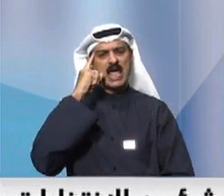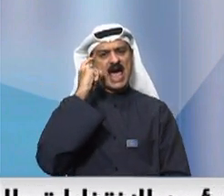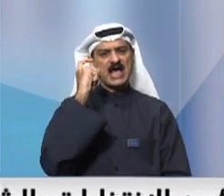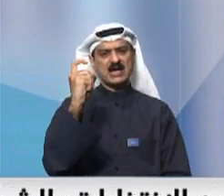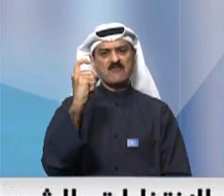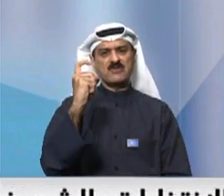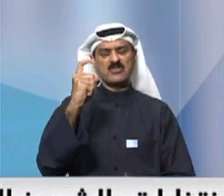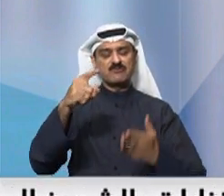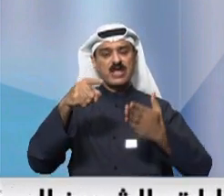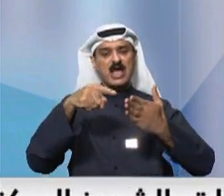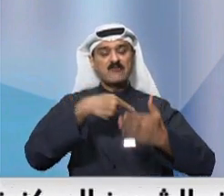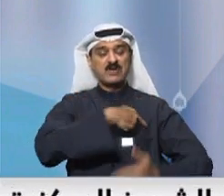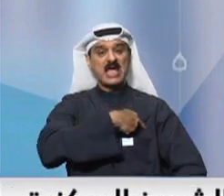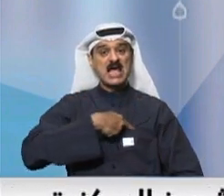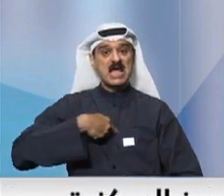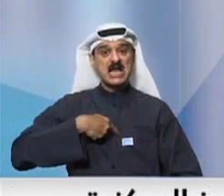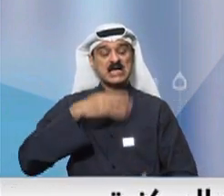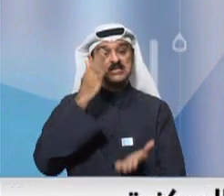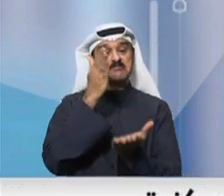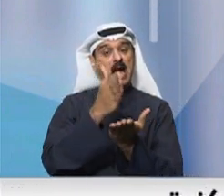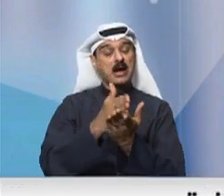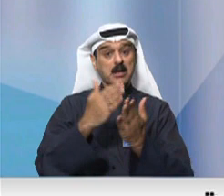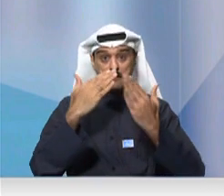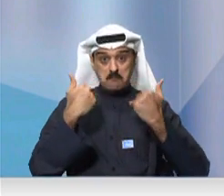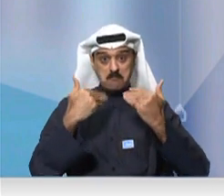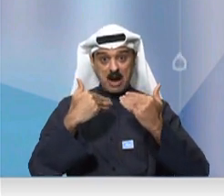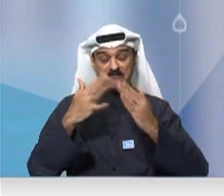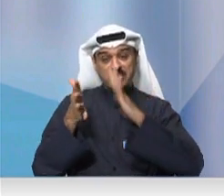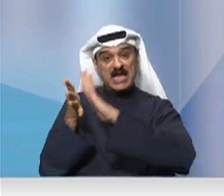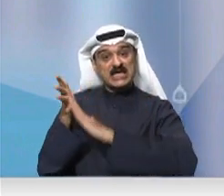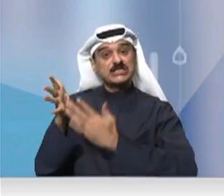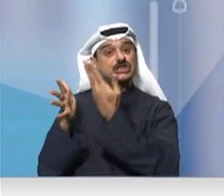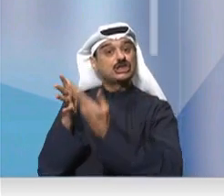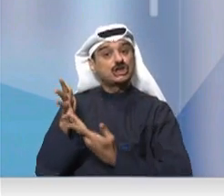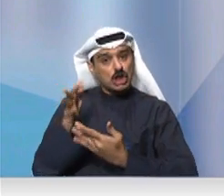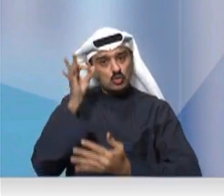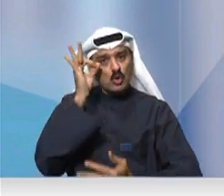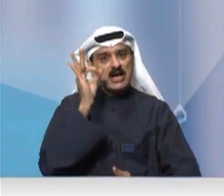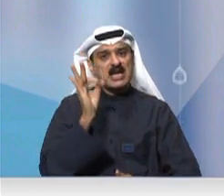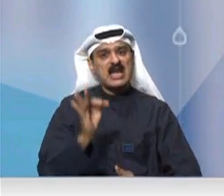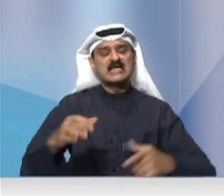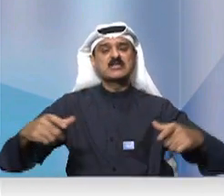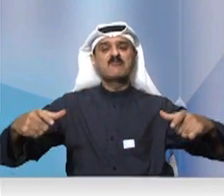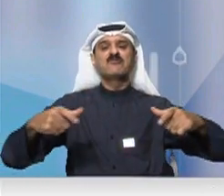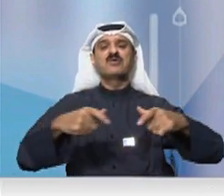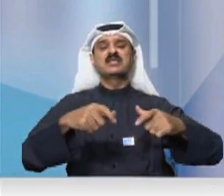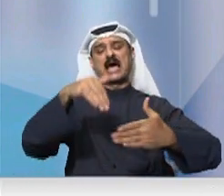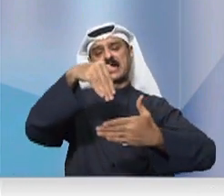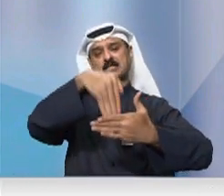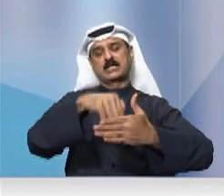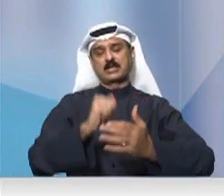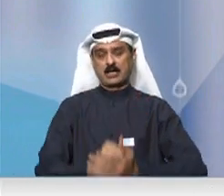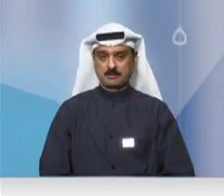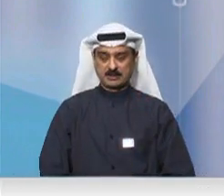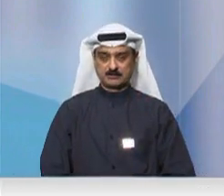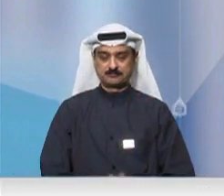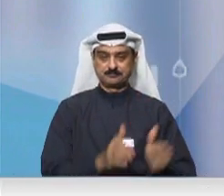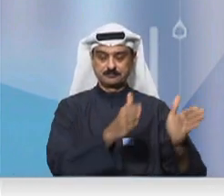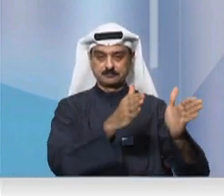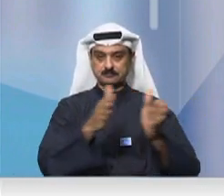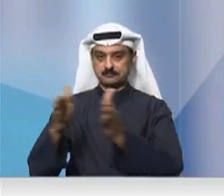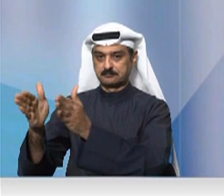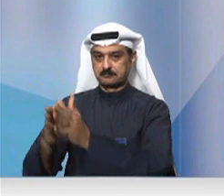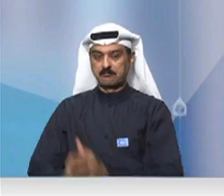اسم من ادرج بغير حق في جدول الانتخاب الخاص بدائرته الانتخابيه وذكرت بان يقدم